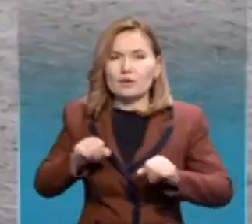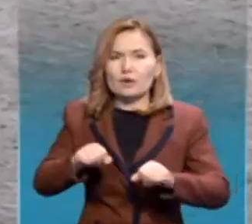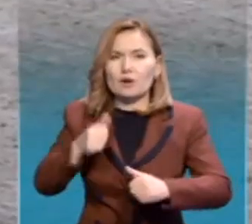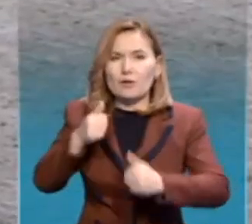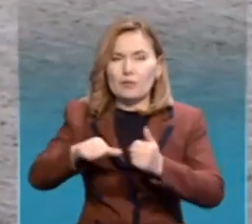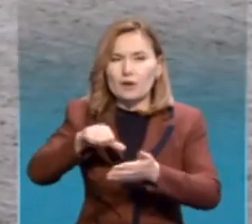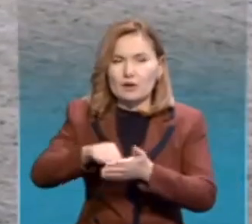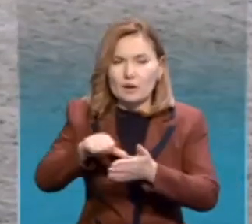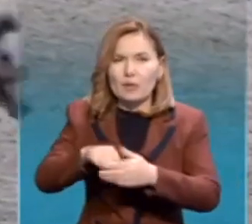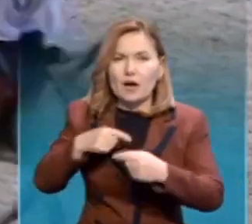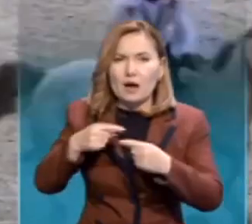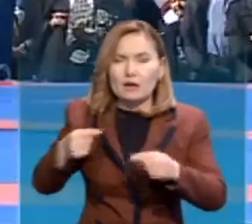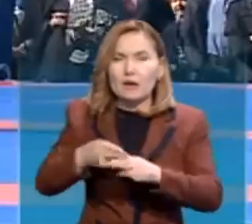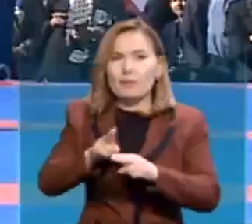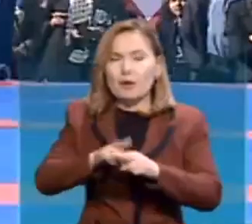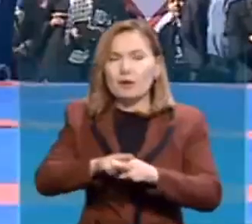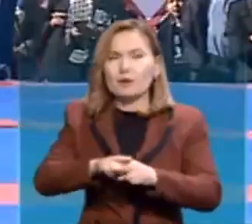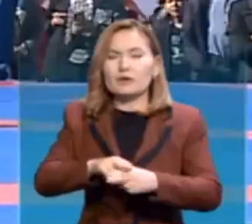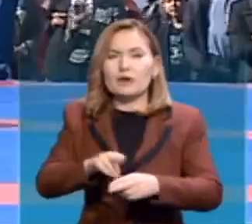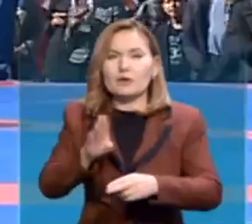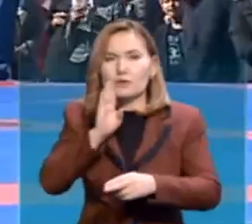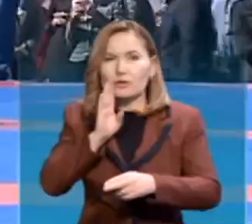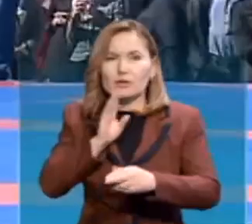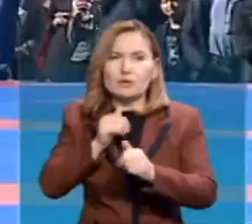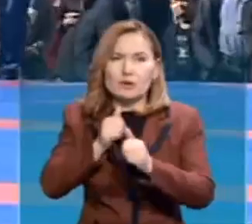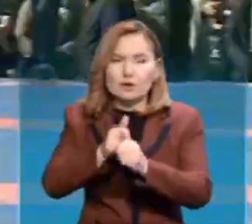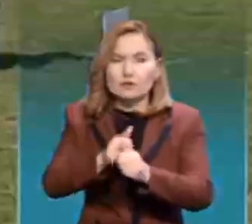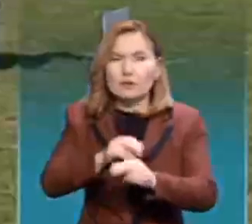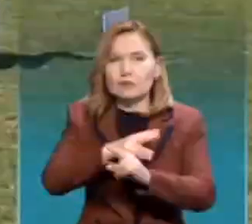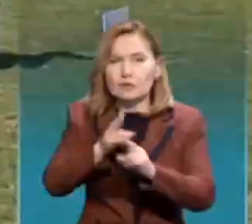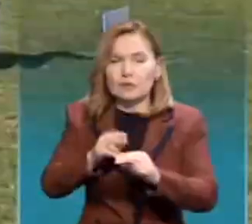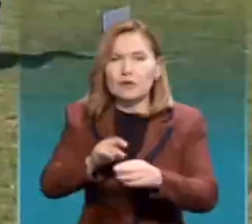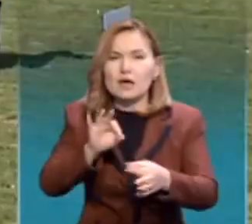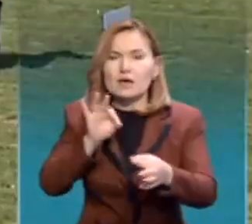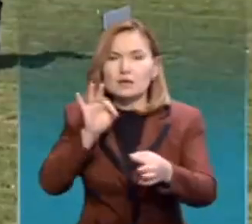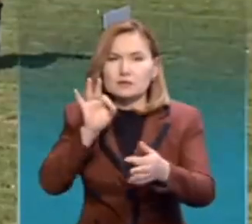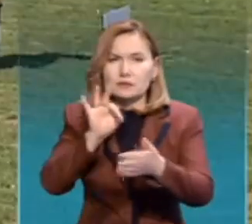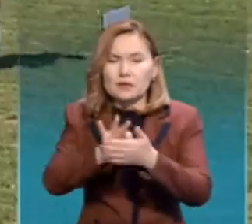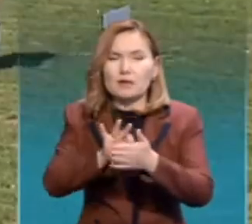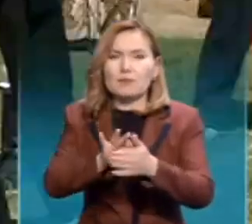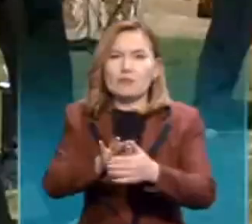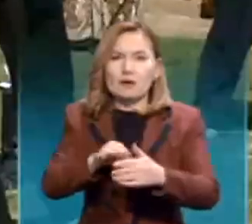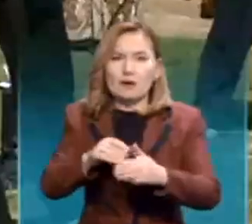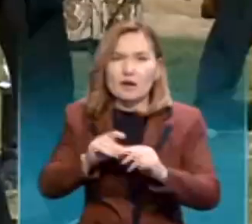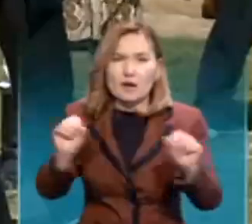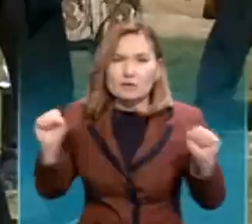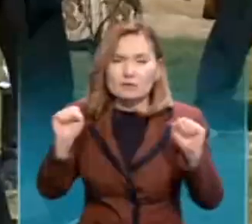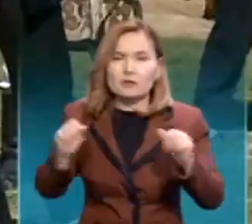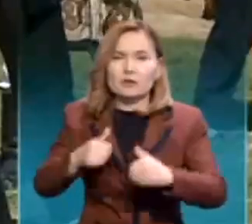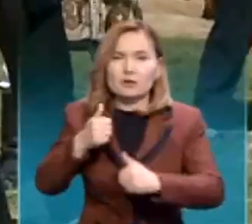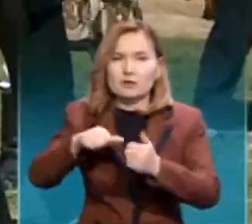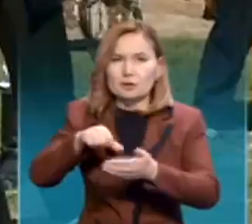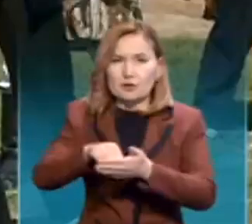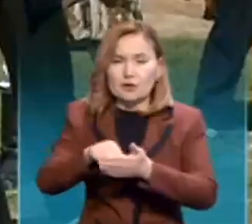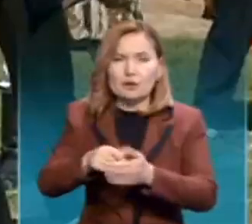көкпар, теңгелу, аламан бәйге, қазақ күресі және садақ ату сайыстарын тамашалады.